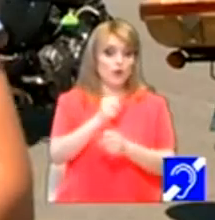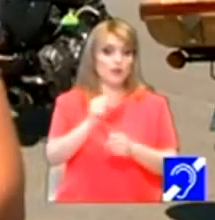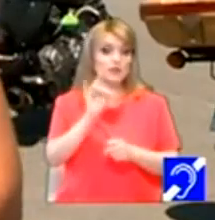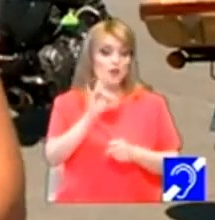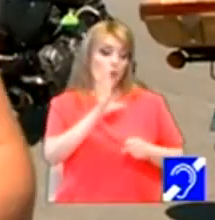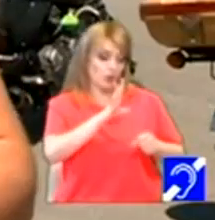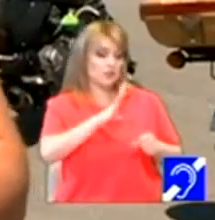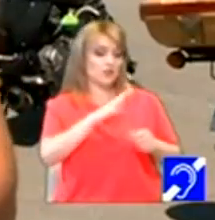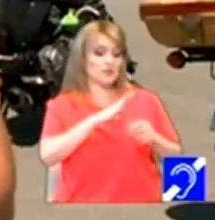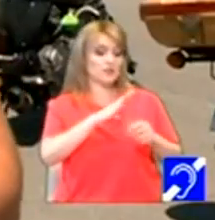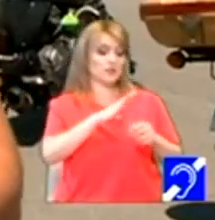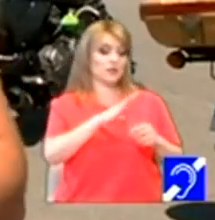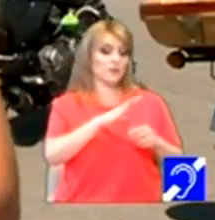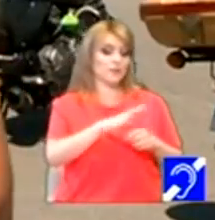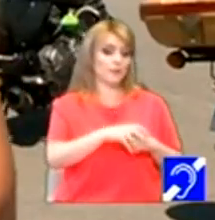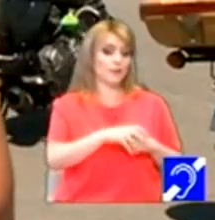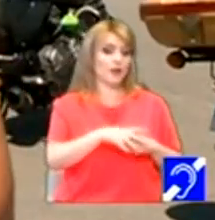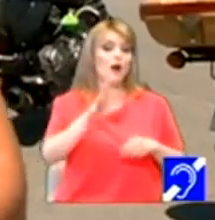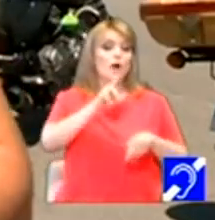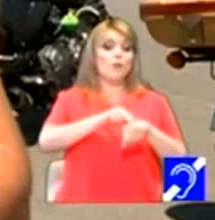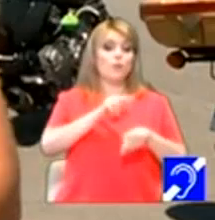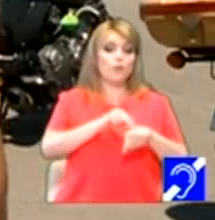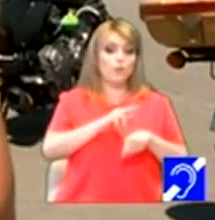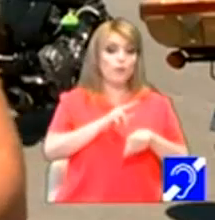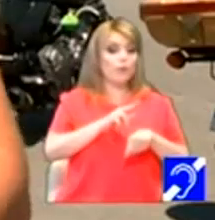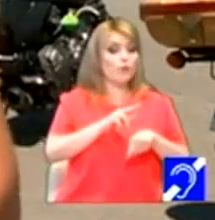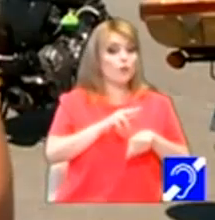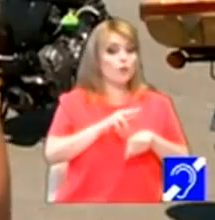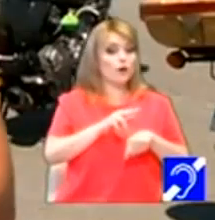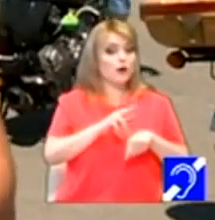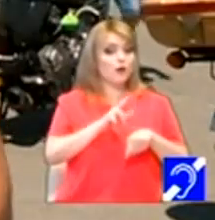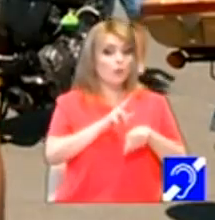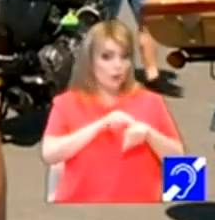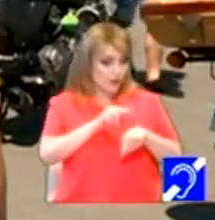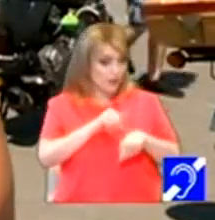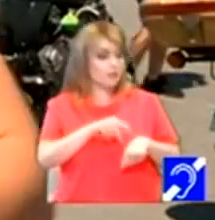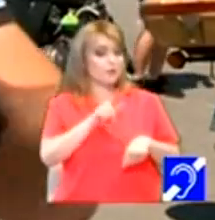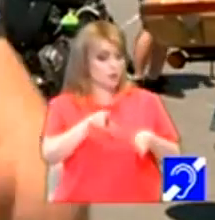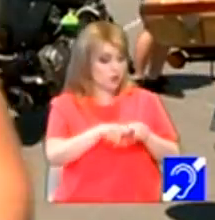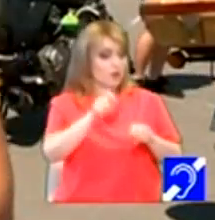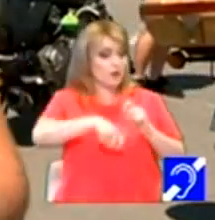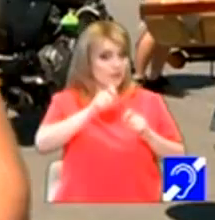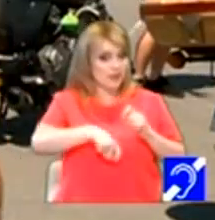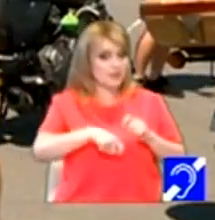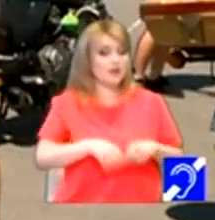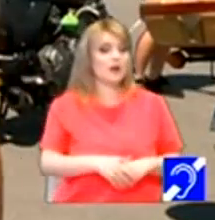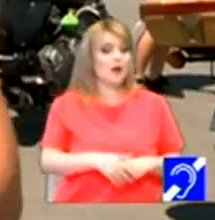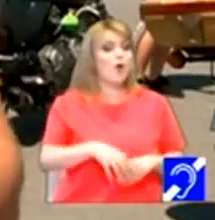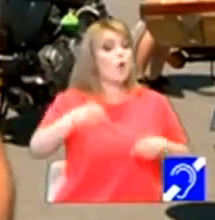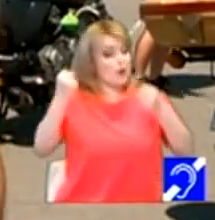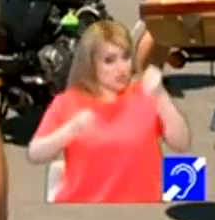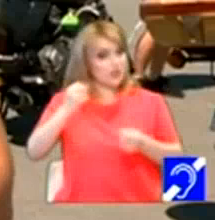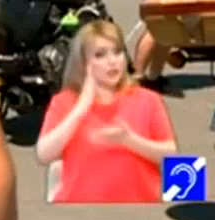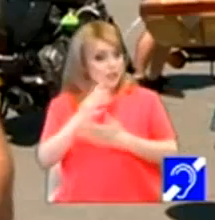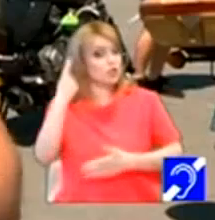la sunet, polițistul de patrulare care merge să aibă sonometru, să poată verifica, facem motocicleta, mașina face gălăgie